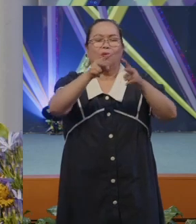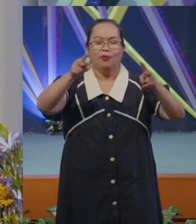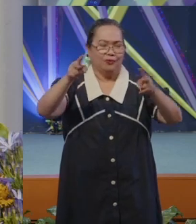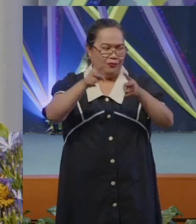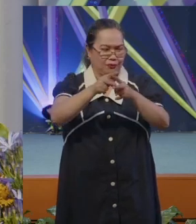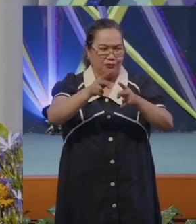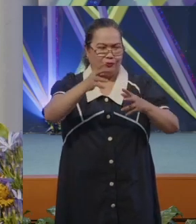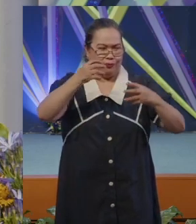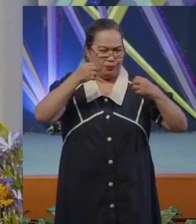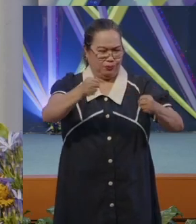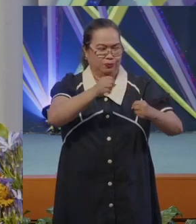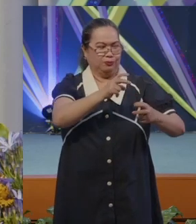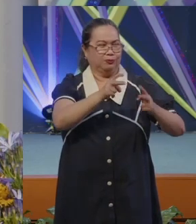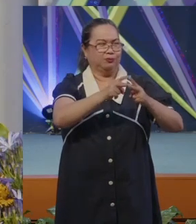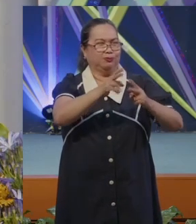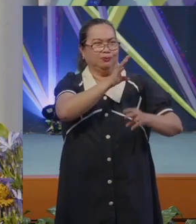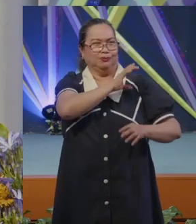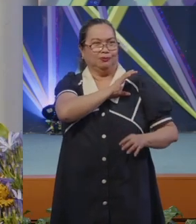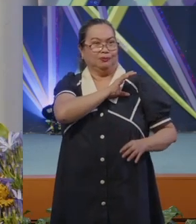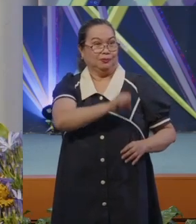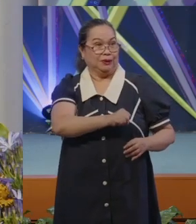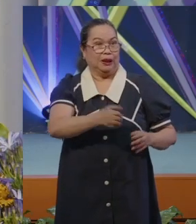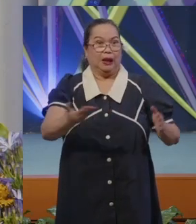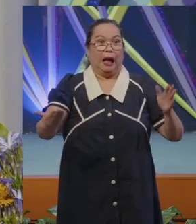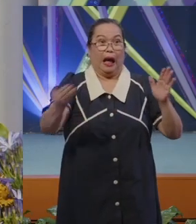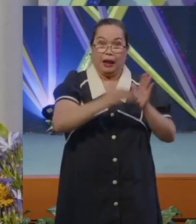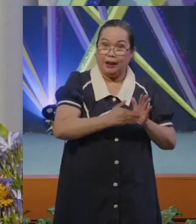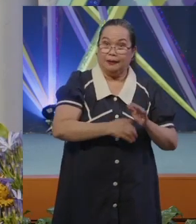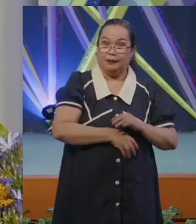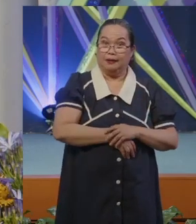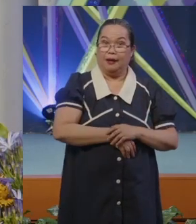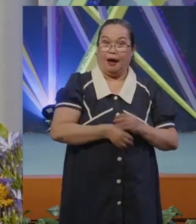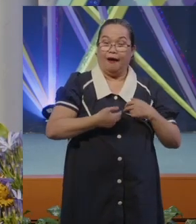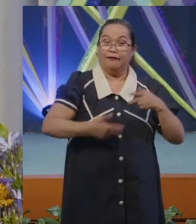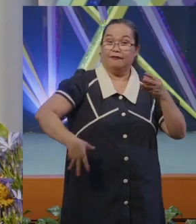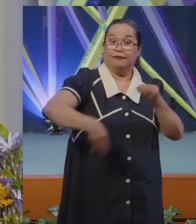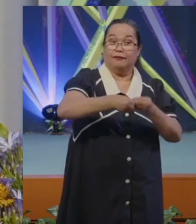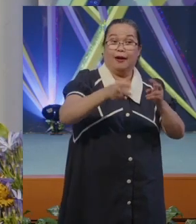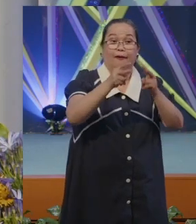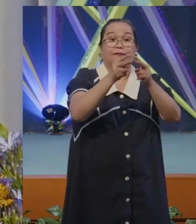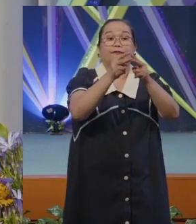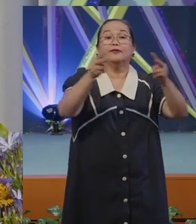very courageous. Inulit na niya, may very pa. No?